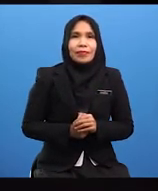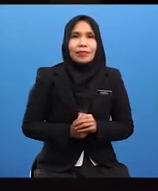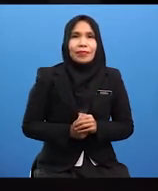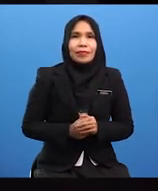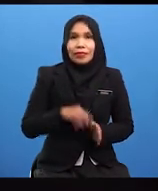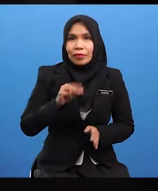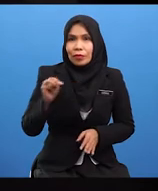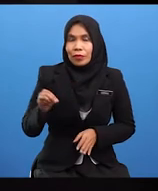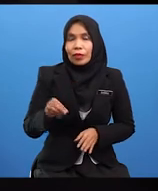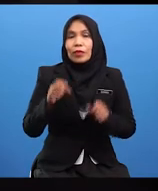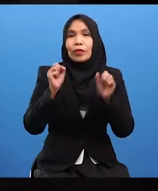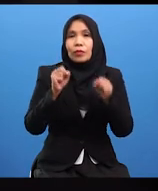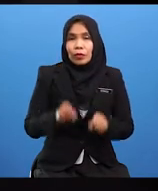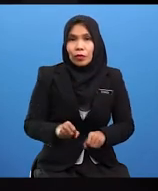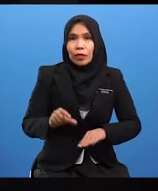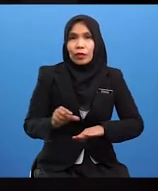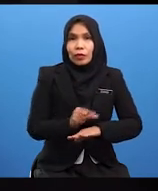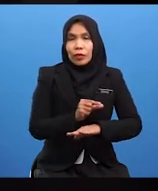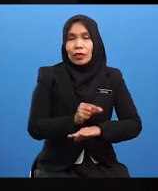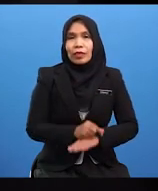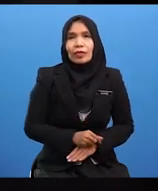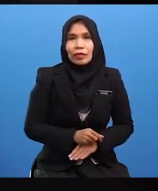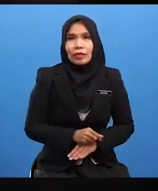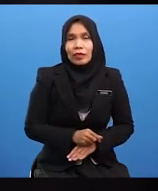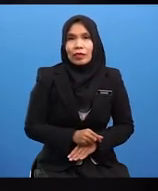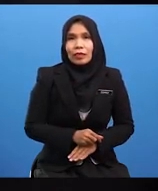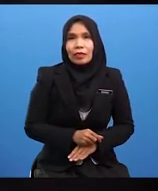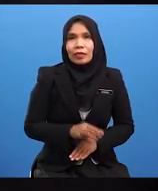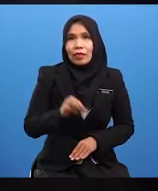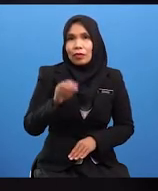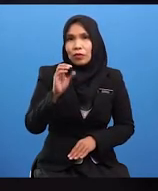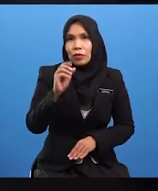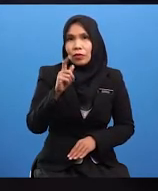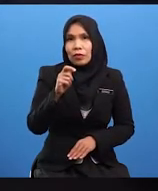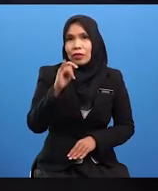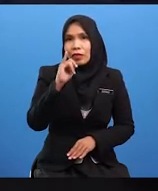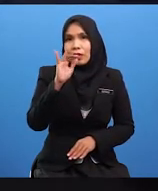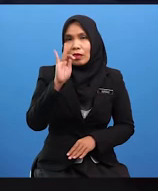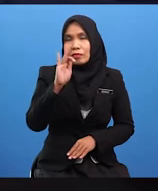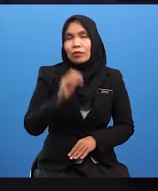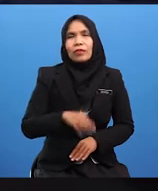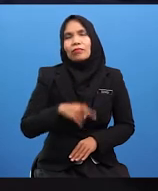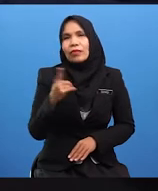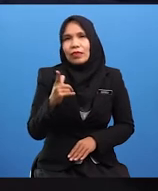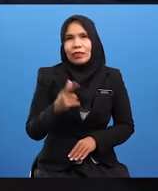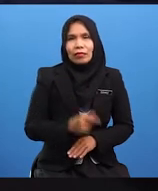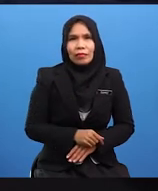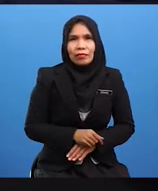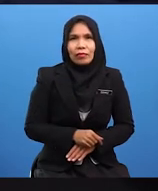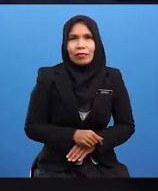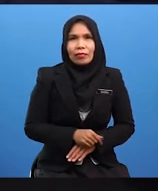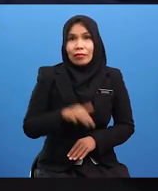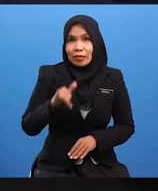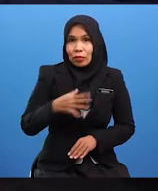Murid-murid boleh juga menggunakan motif lain ataupun motif yang diilhamkan sendiri